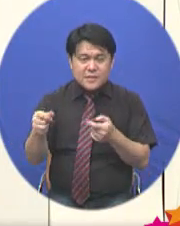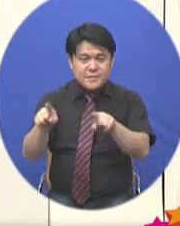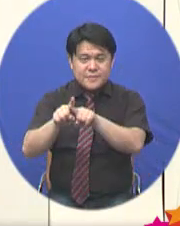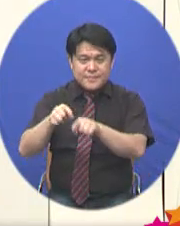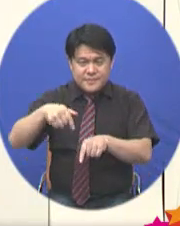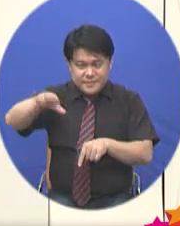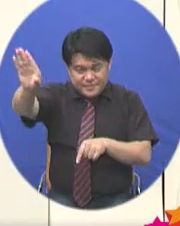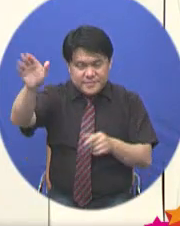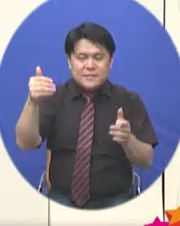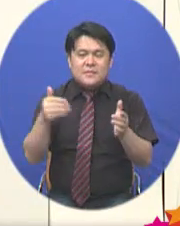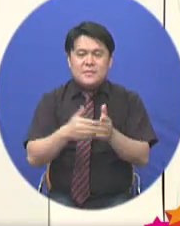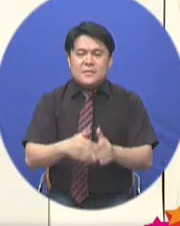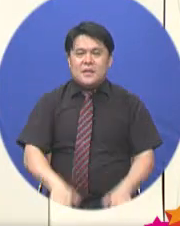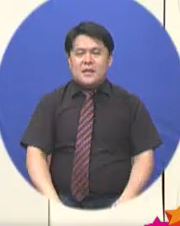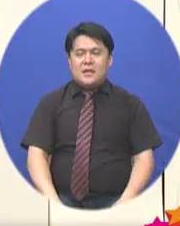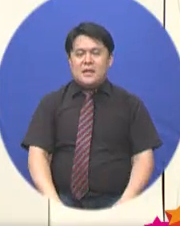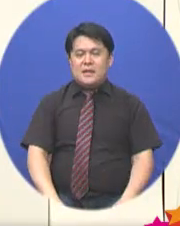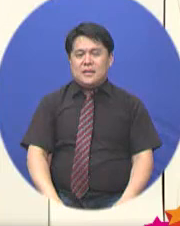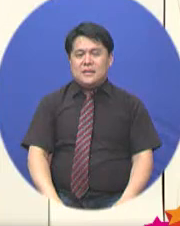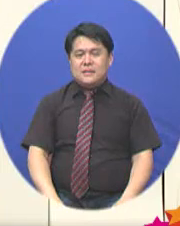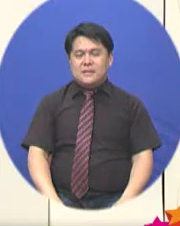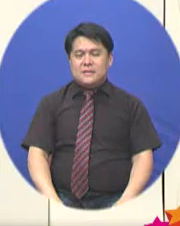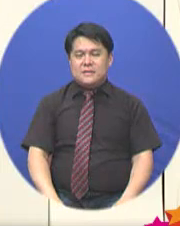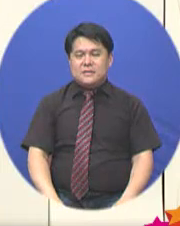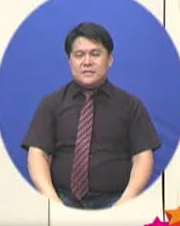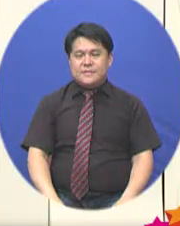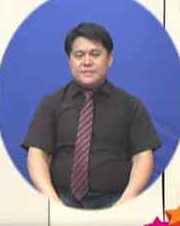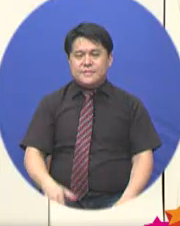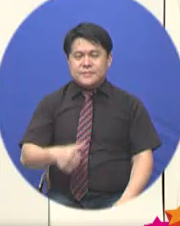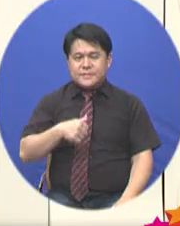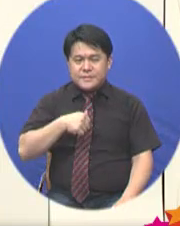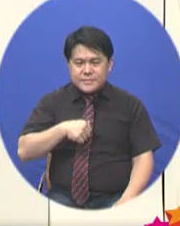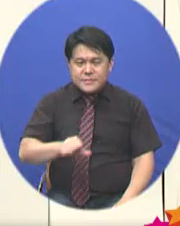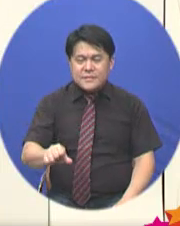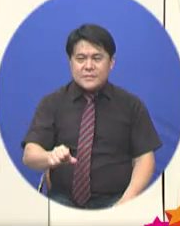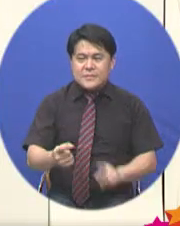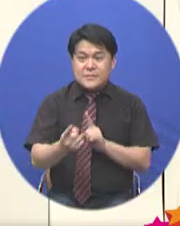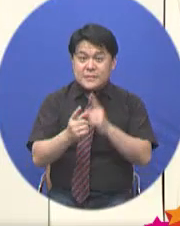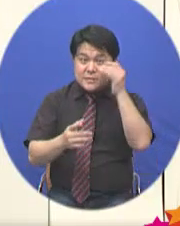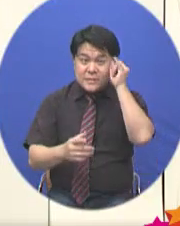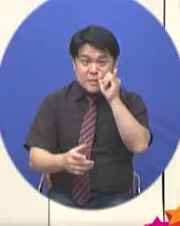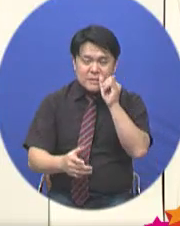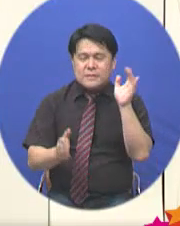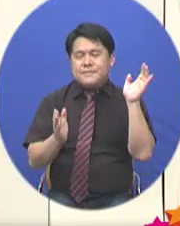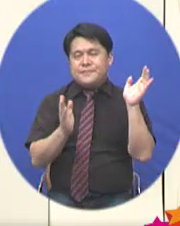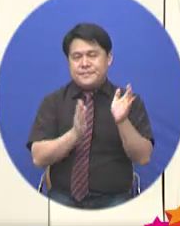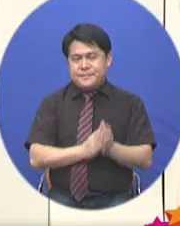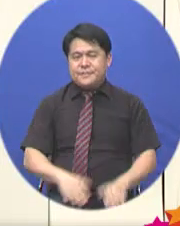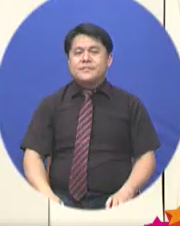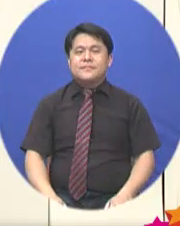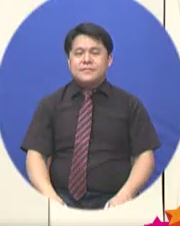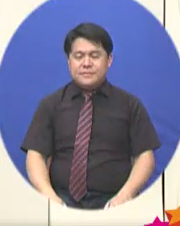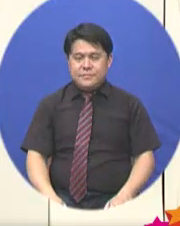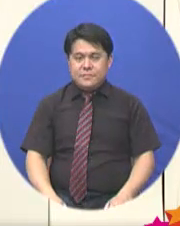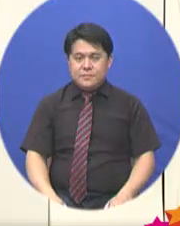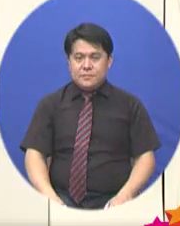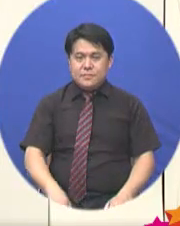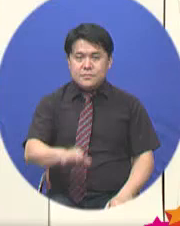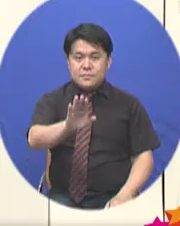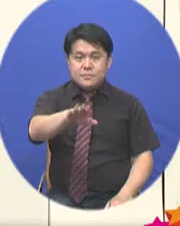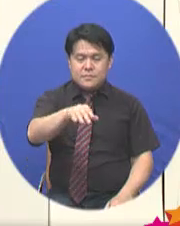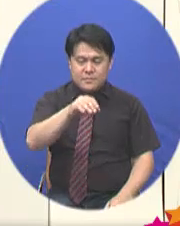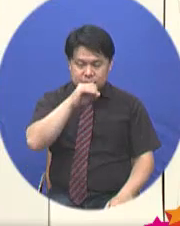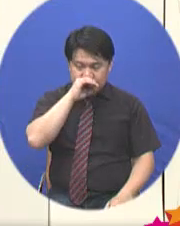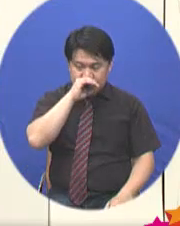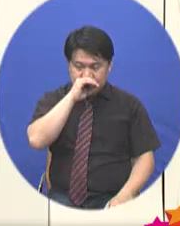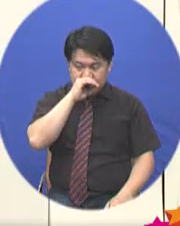아들도 떠나가고. 아이고. 그래도 그 아드님의 만남을 기억하시는군요. 예. 아드님